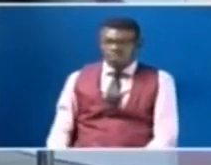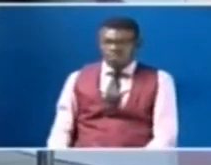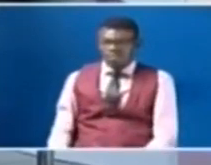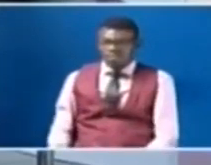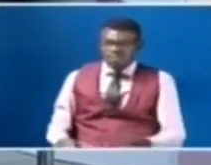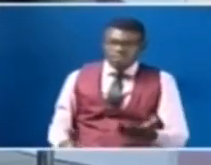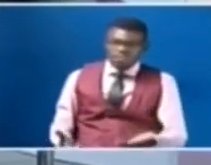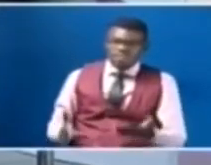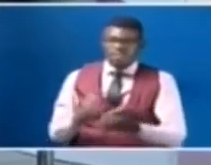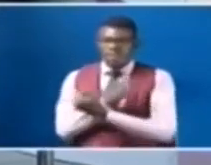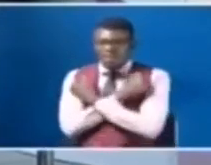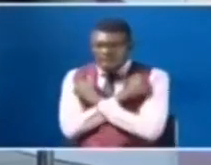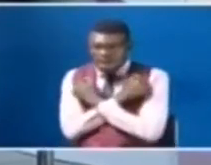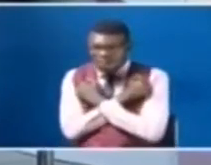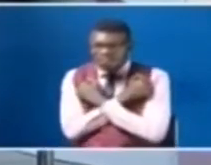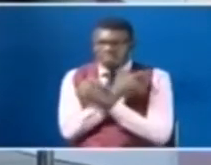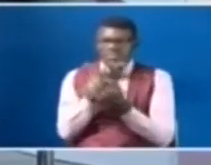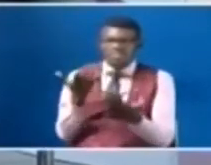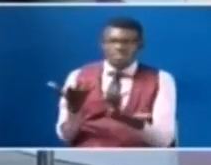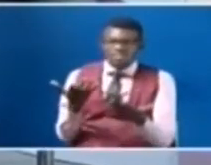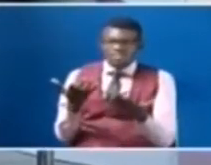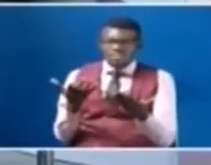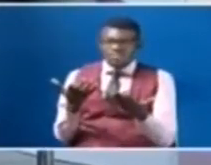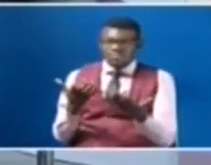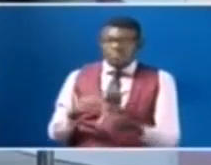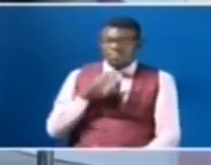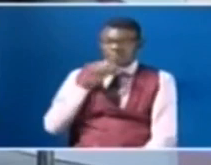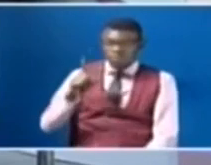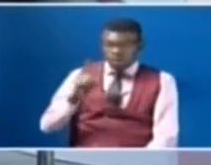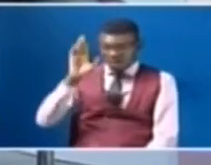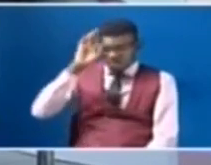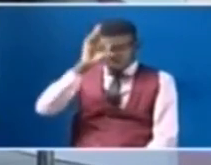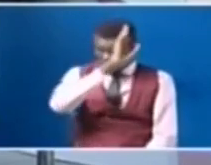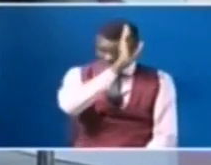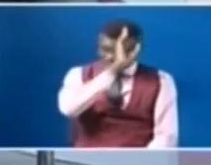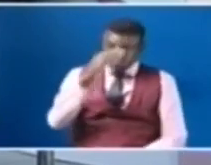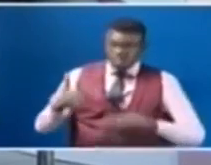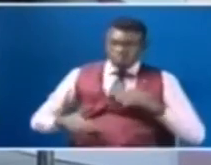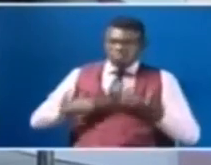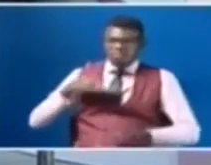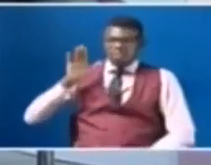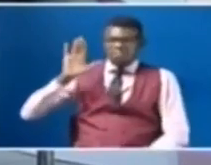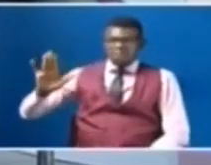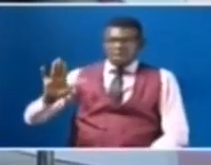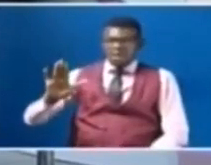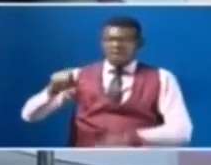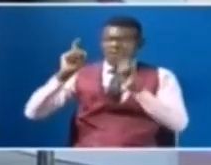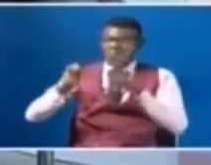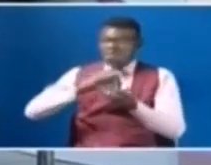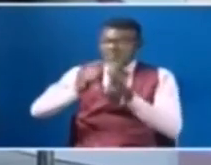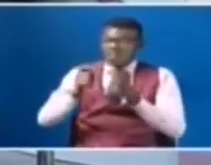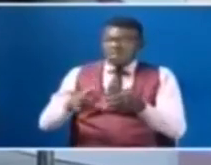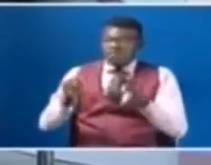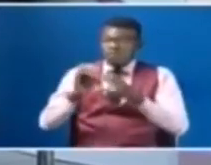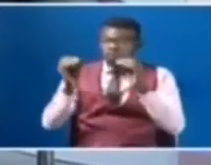utanashati na vile vile mapenzi. Mwanamume mmoja huko Bungoma ametakiwa kubadili mienendo yake na tabia zake, la sivyo